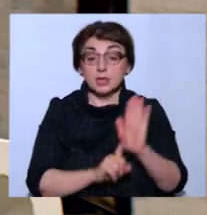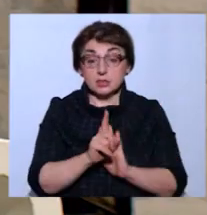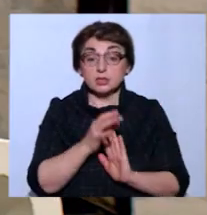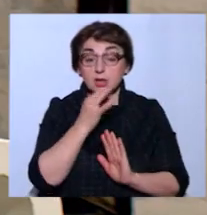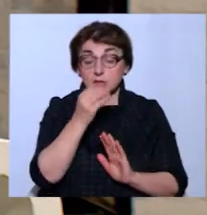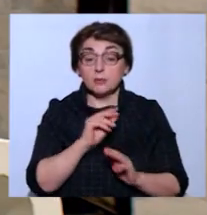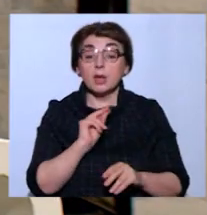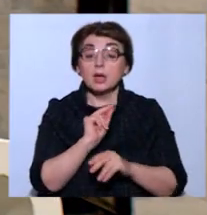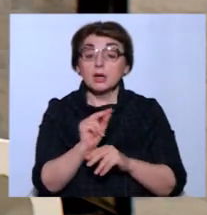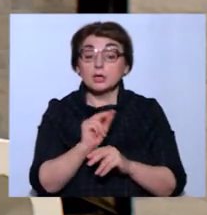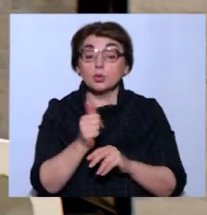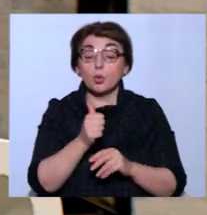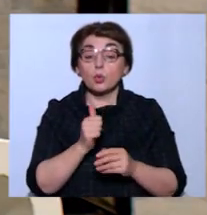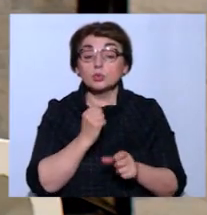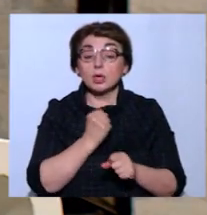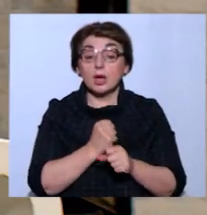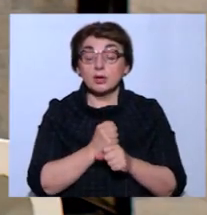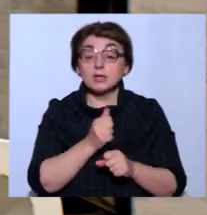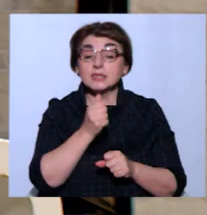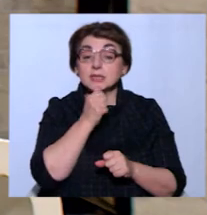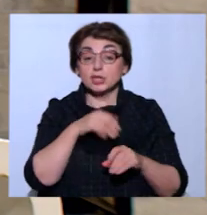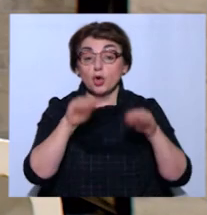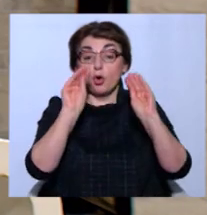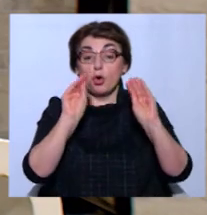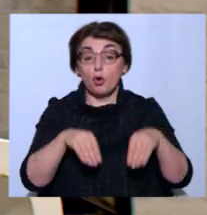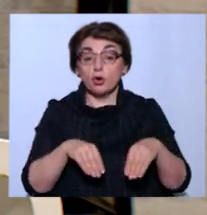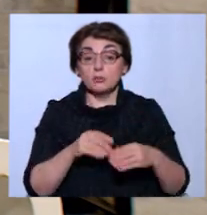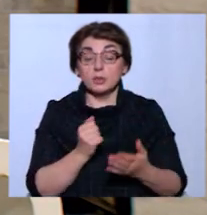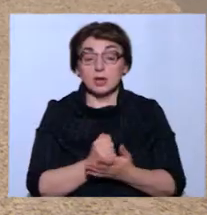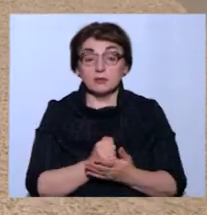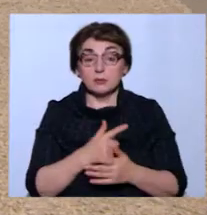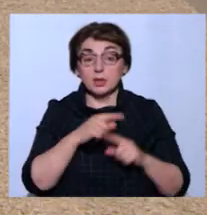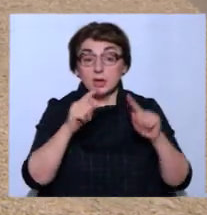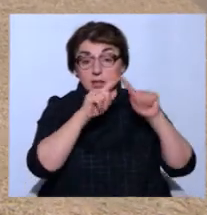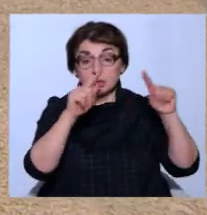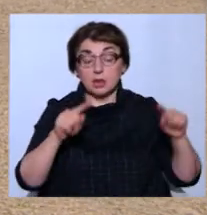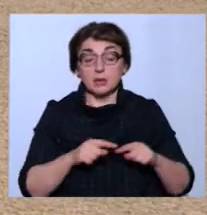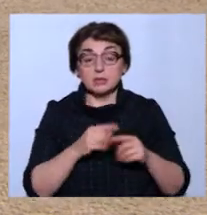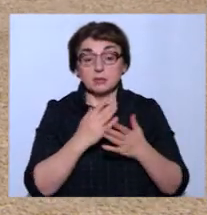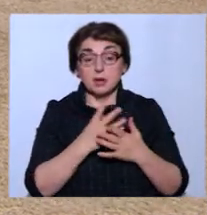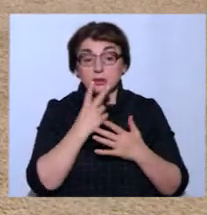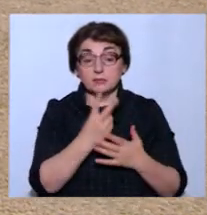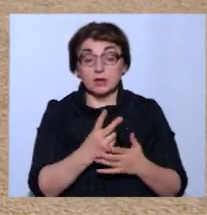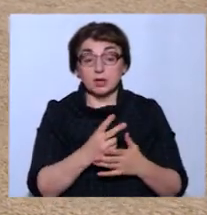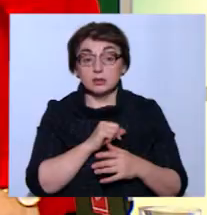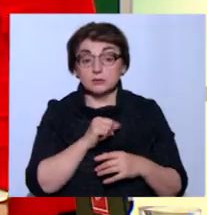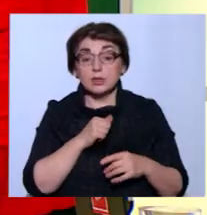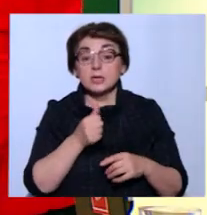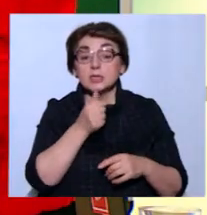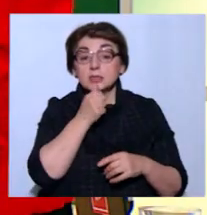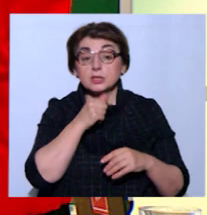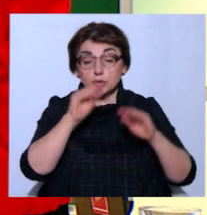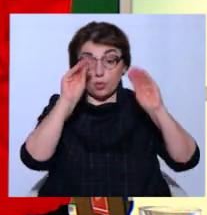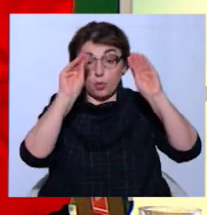რომ გასწავლით, როგორ უნდა შევავსოთ ცდის ოქმი. ცდის ოქმი მე დაფაზე მაქვს მოცემული და ცდის ოქმის